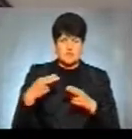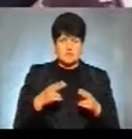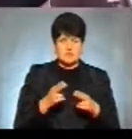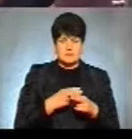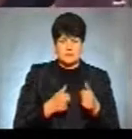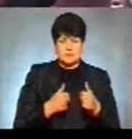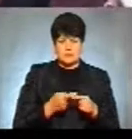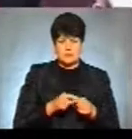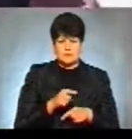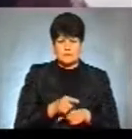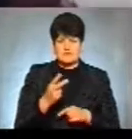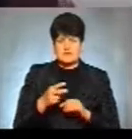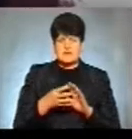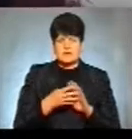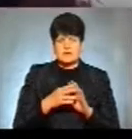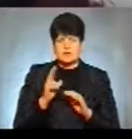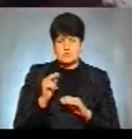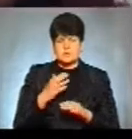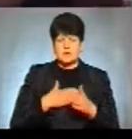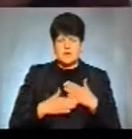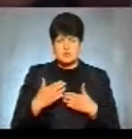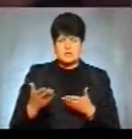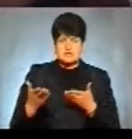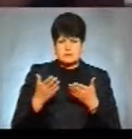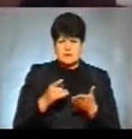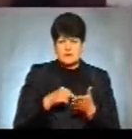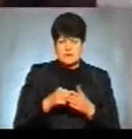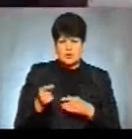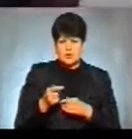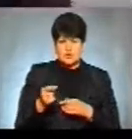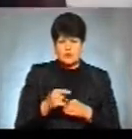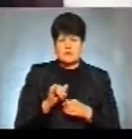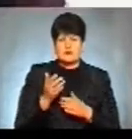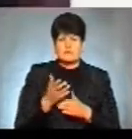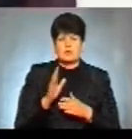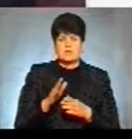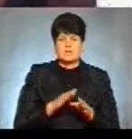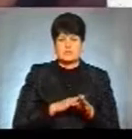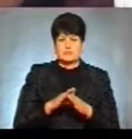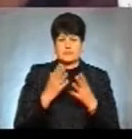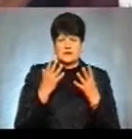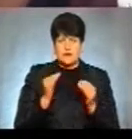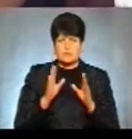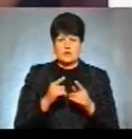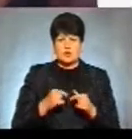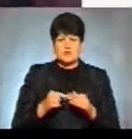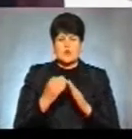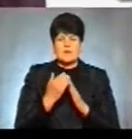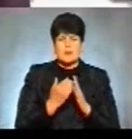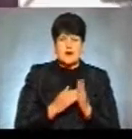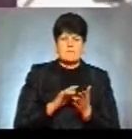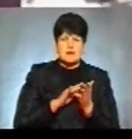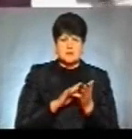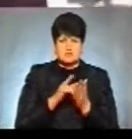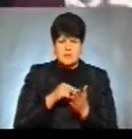цього. 29 числа міграду теж запросили до міста Тернополя, де в них цілий день буде організована програма, екскурсія